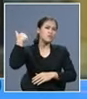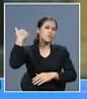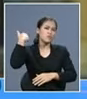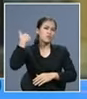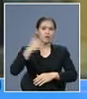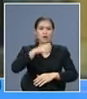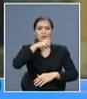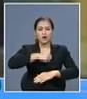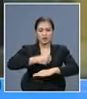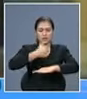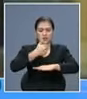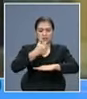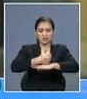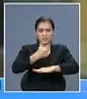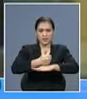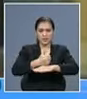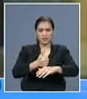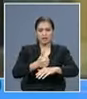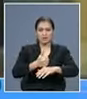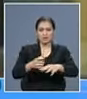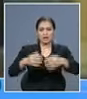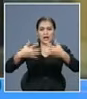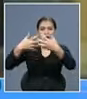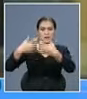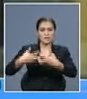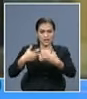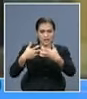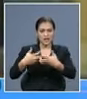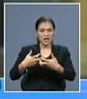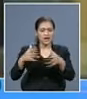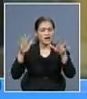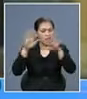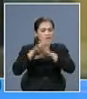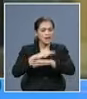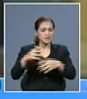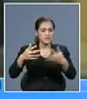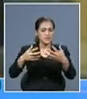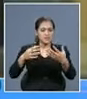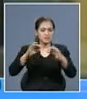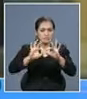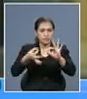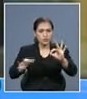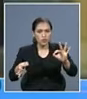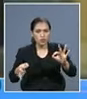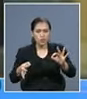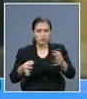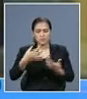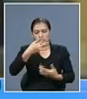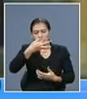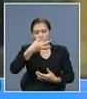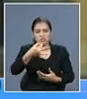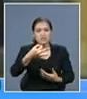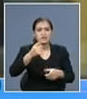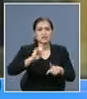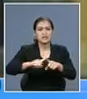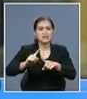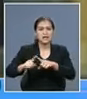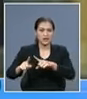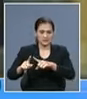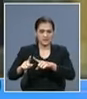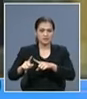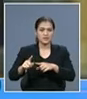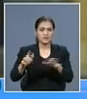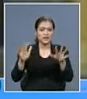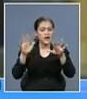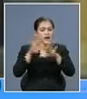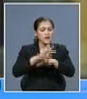นะคะแล้วก็ได้ชื่อว่าเป็นคนที่มีโวหารโน้มเ้าใจผู้คนได้เป็นอย่างดีเข้าใจว่าเป็นเพราะข้อคิดอันนี้ล่ะค่ะทำ